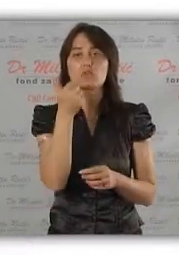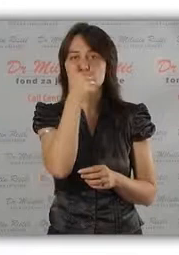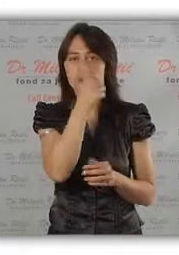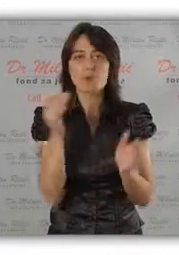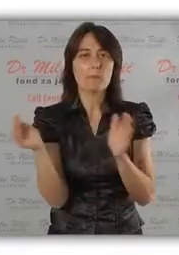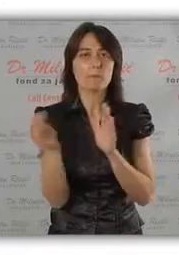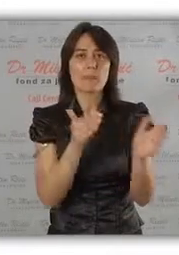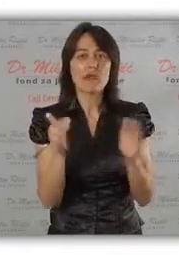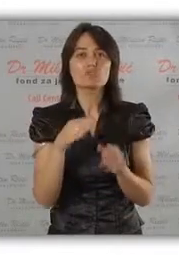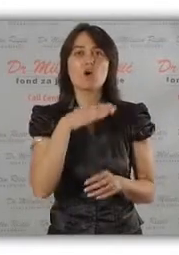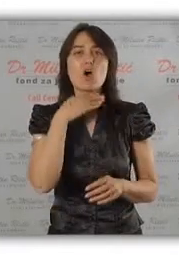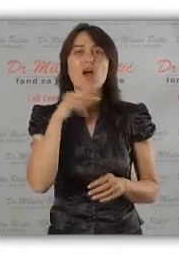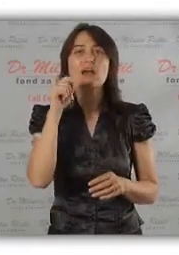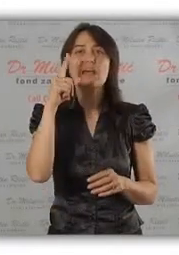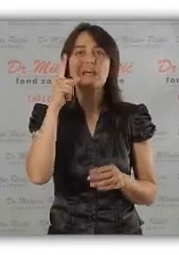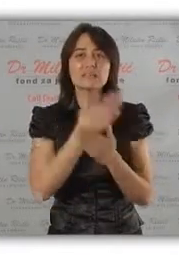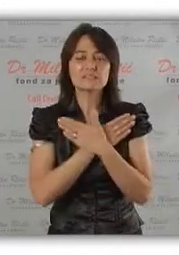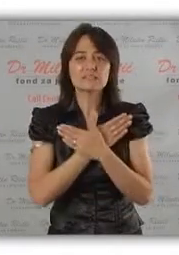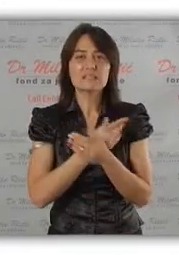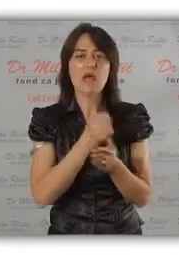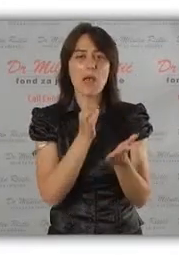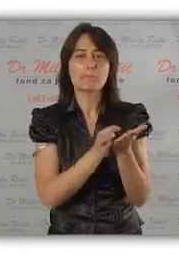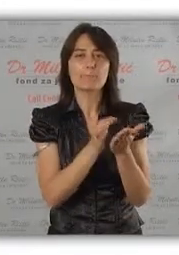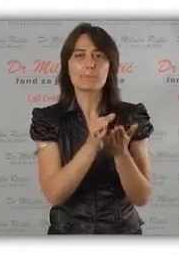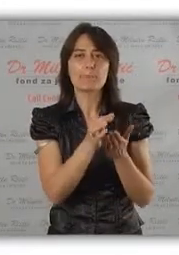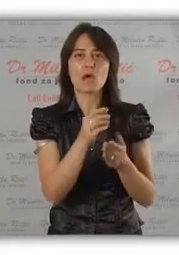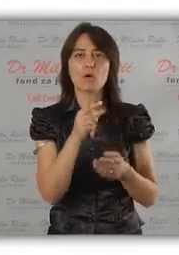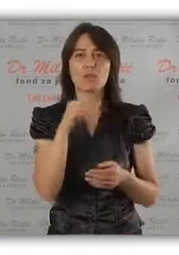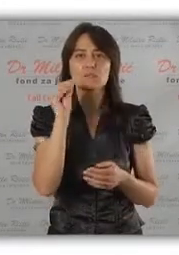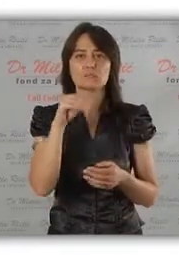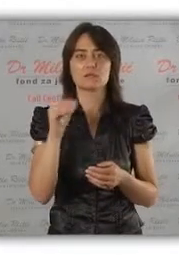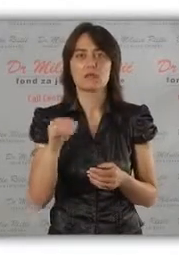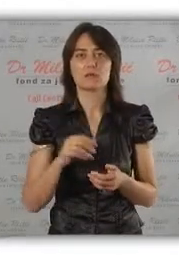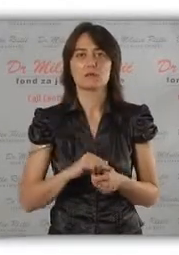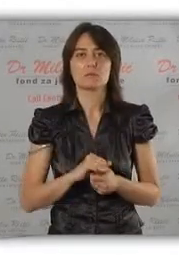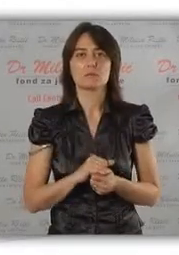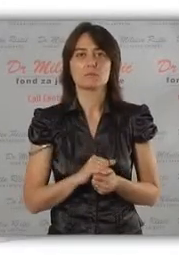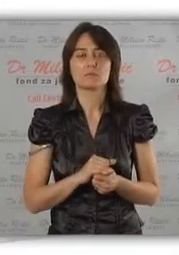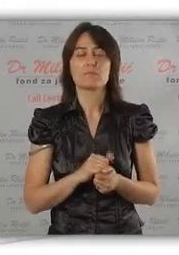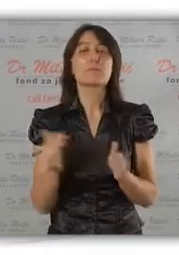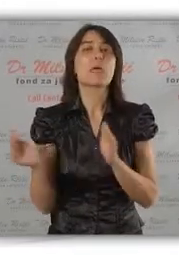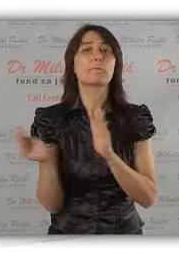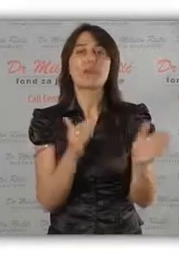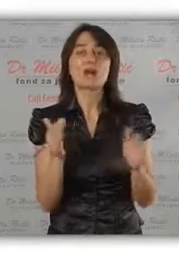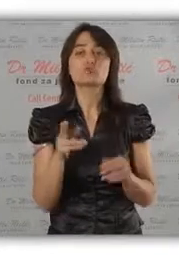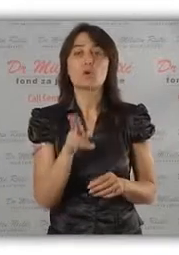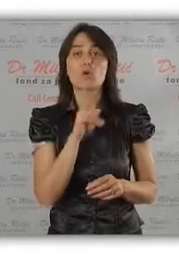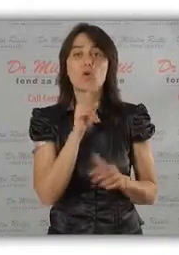tih žitarica kao što su brašno, griz, krupica, pahuljice.